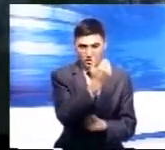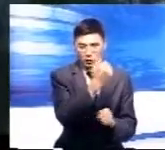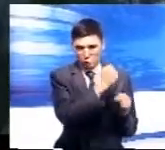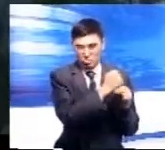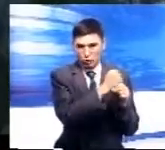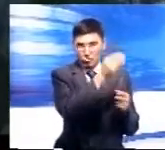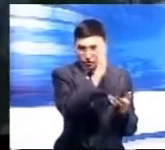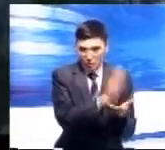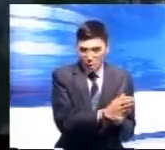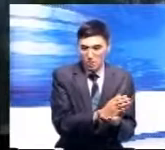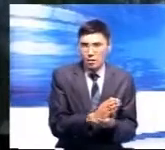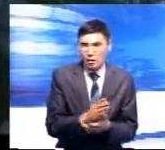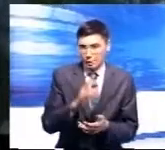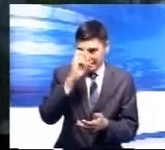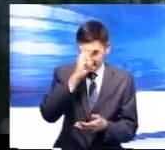как говорится,